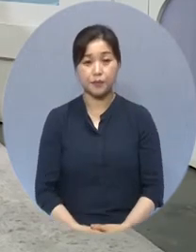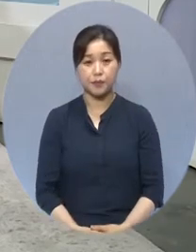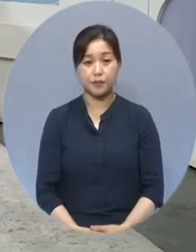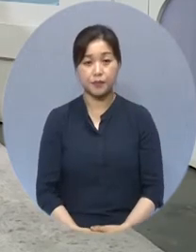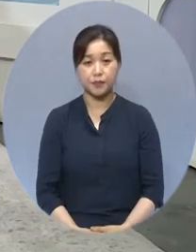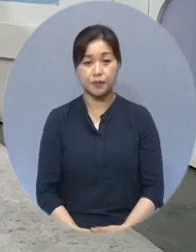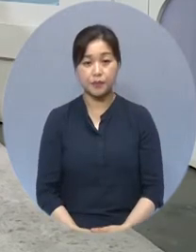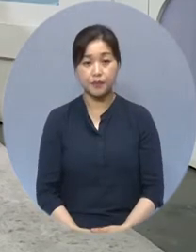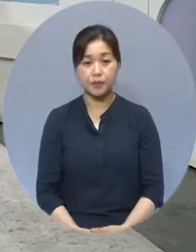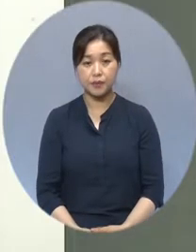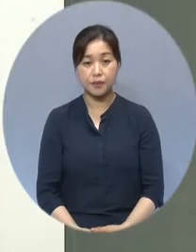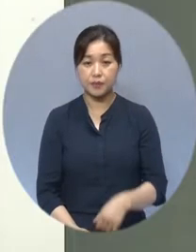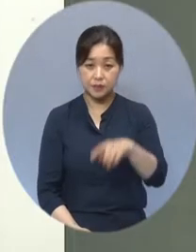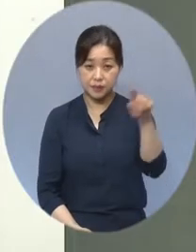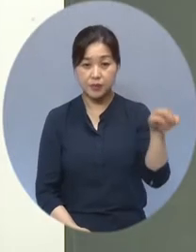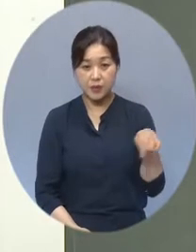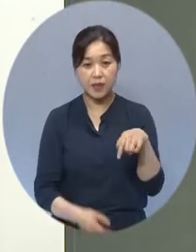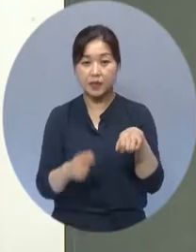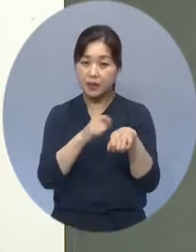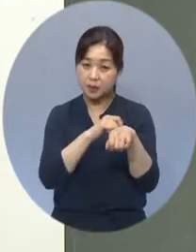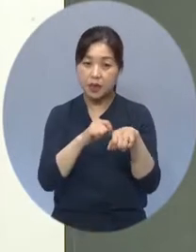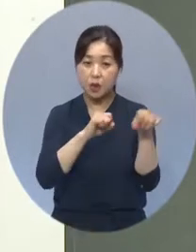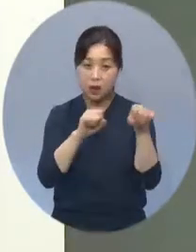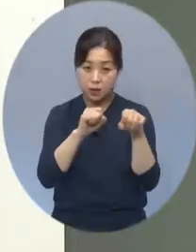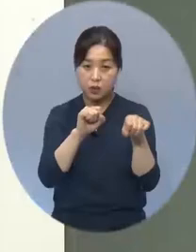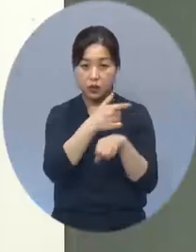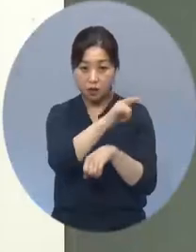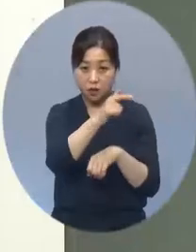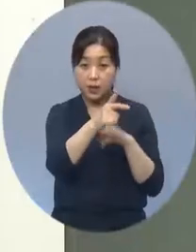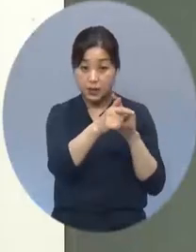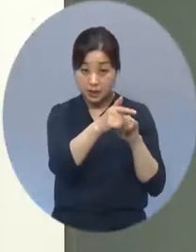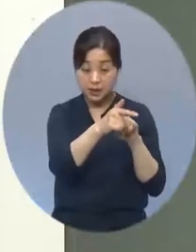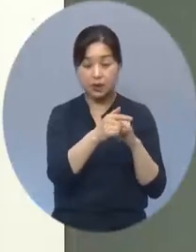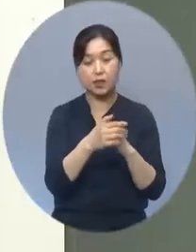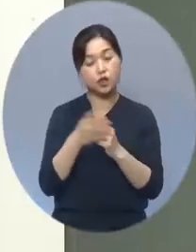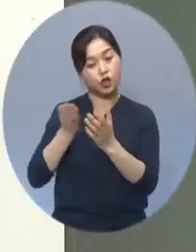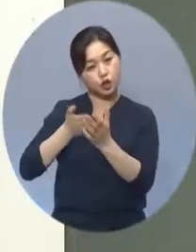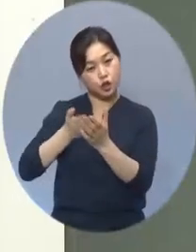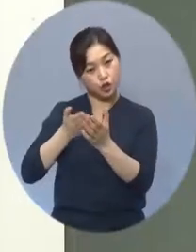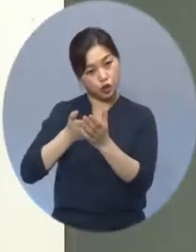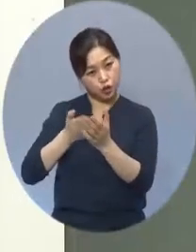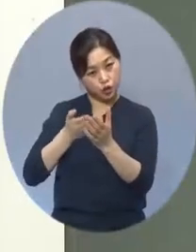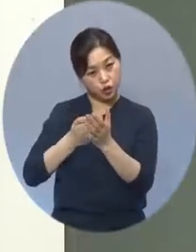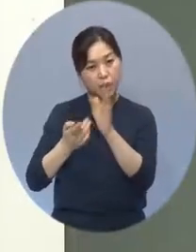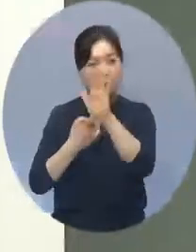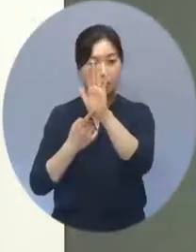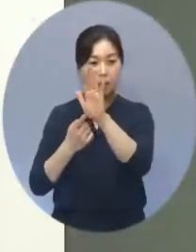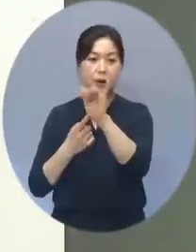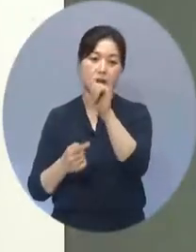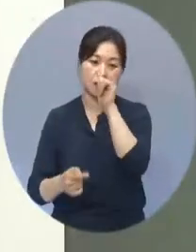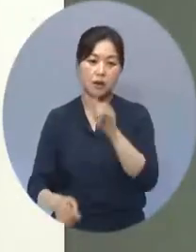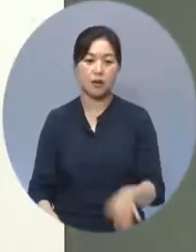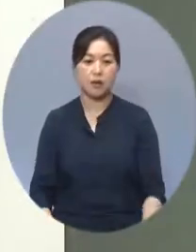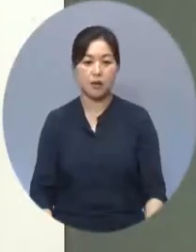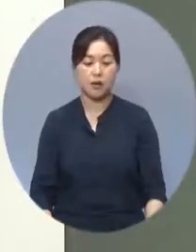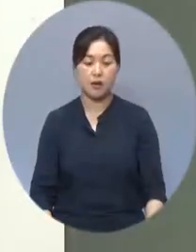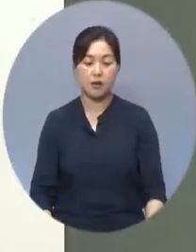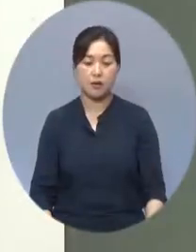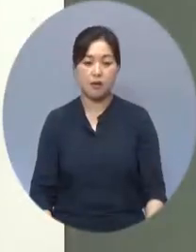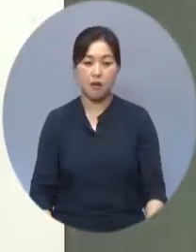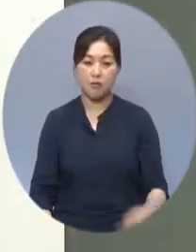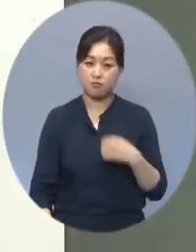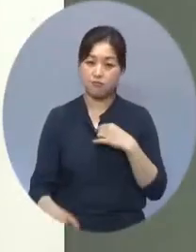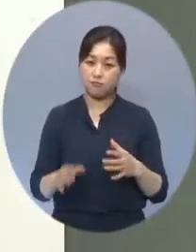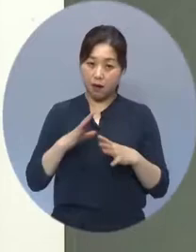그분들의 특별 활동도 저희가 뉴스로 보도해 드리고 있습니다만은 깜짝 놀랐어요.